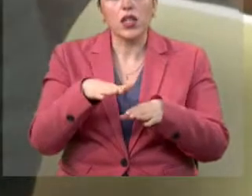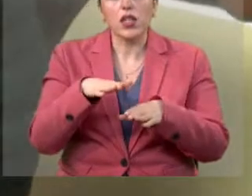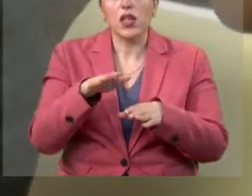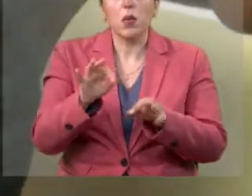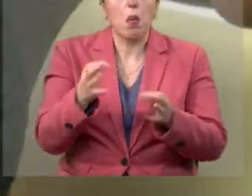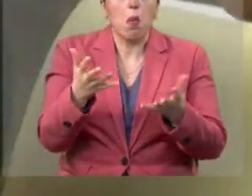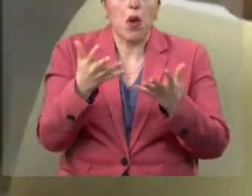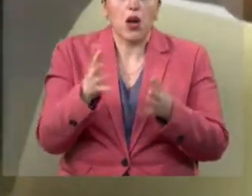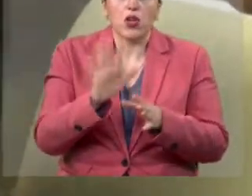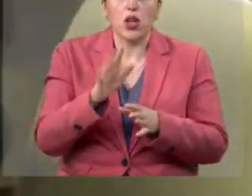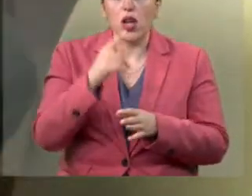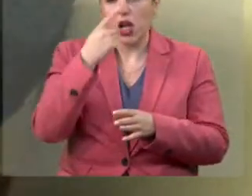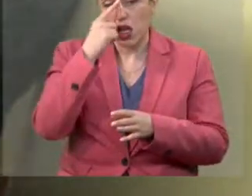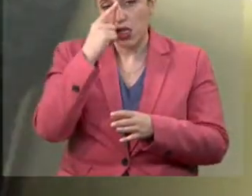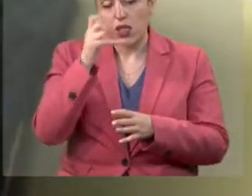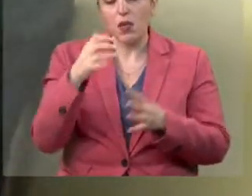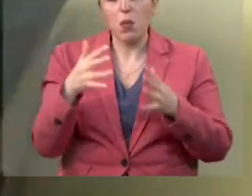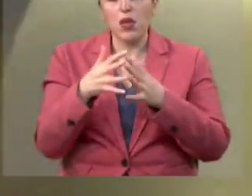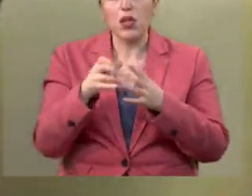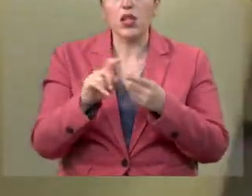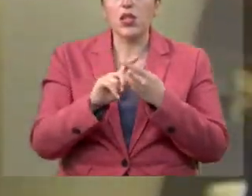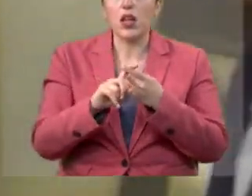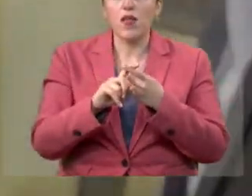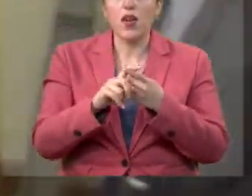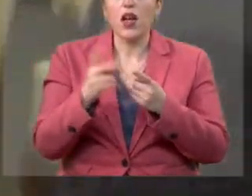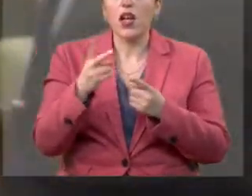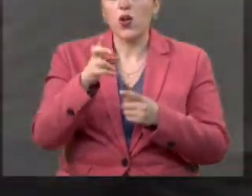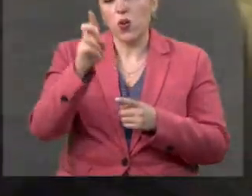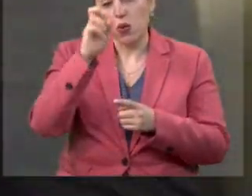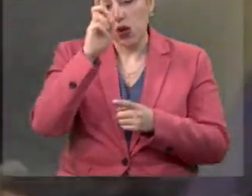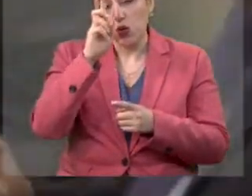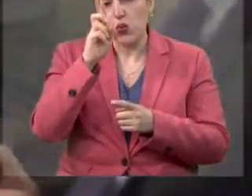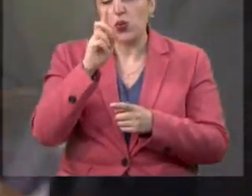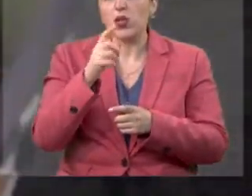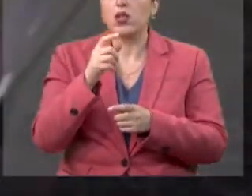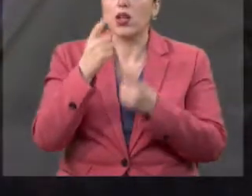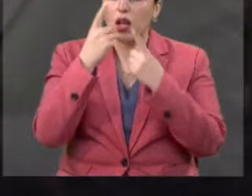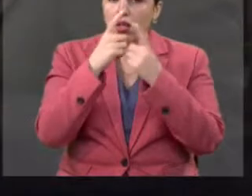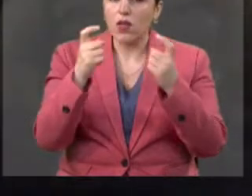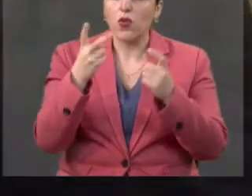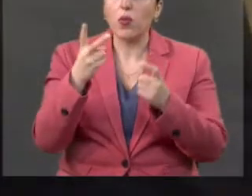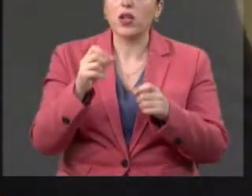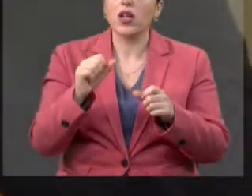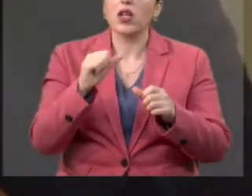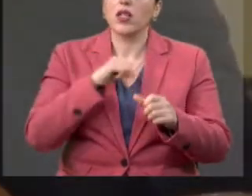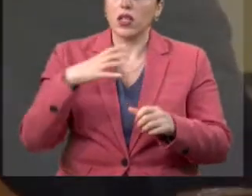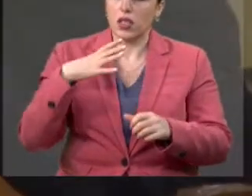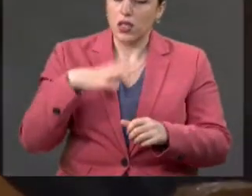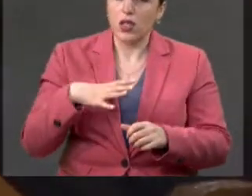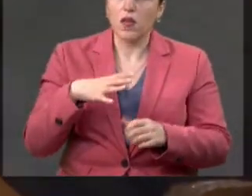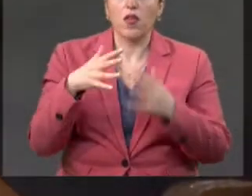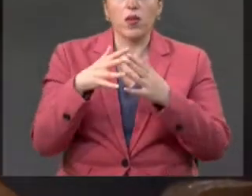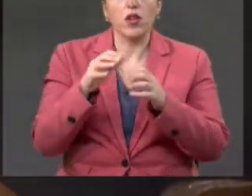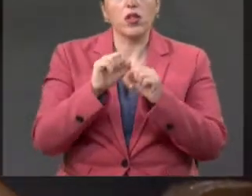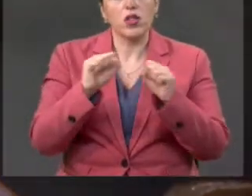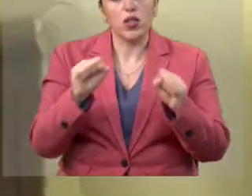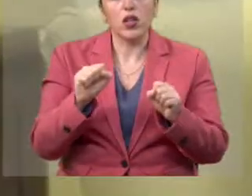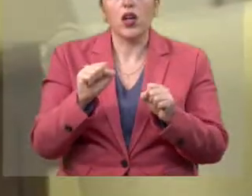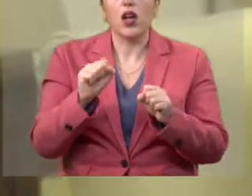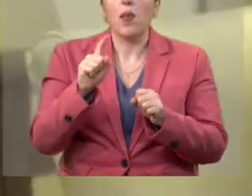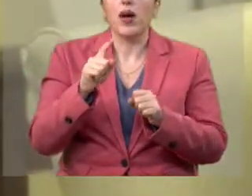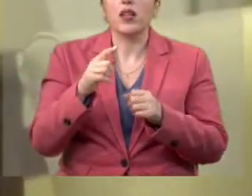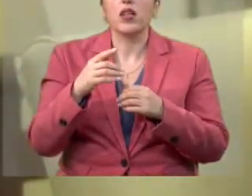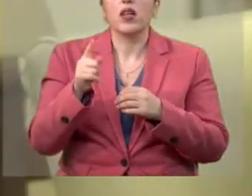չէ։ Հնդկաստանը պատերազմի կապակցությամբ կողմերին զսպվածության կոչ է ուղել և հորդորել է բանակցել, սակայն միանշանակ չի